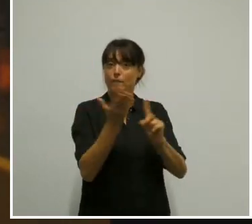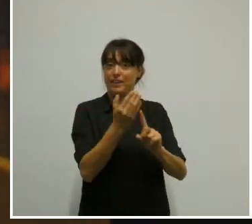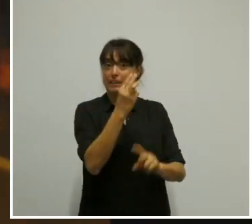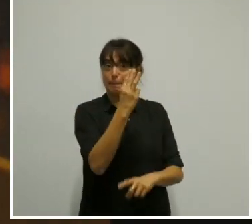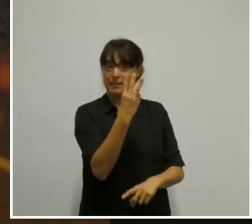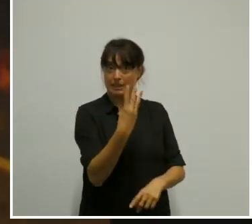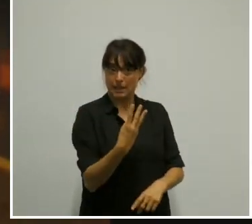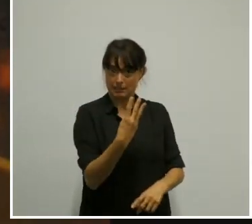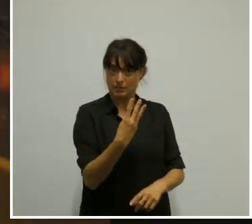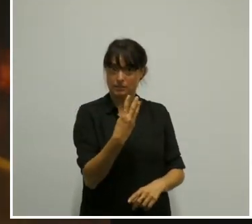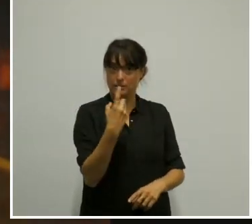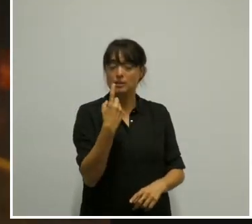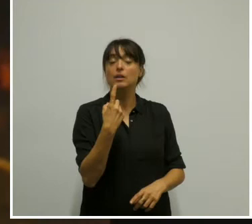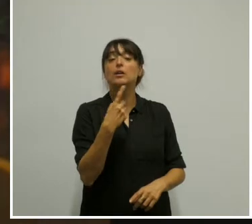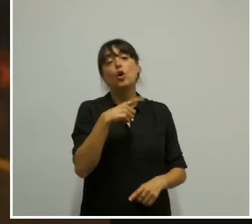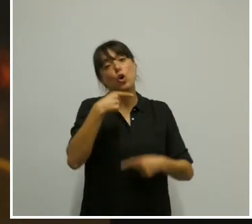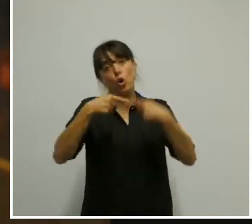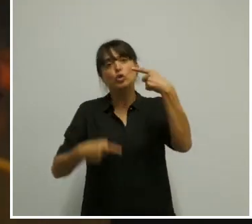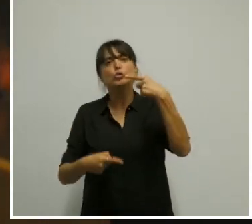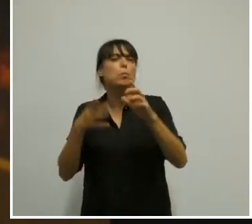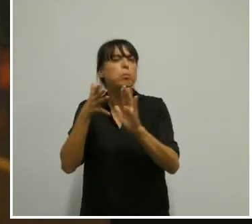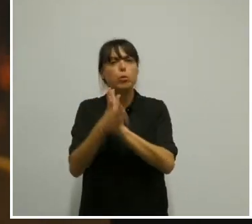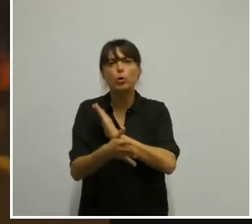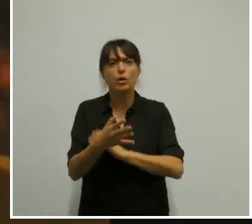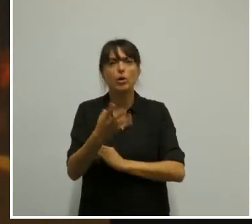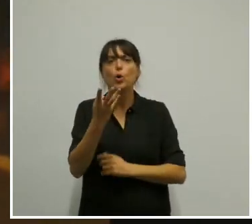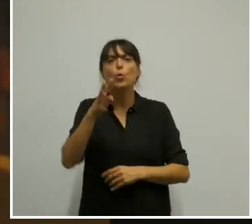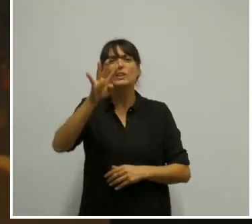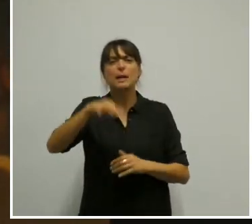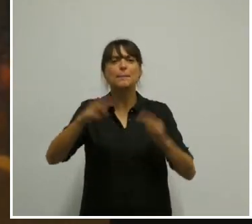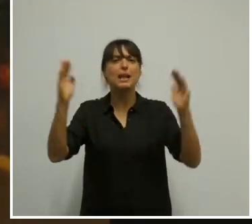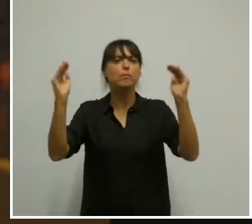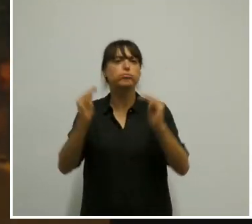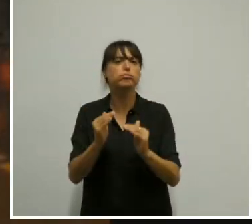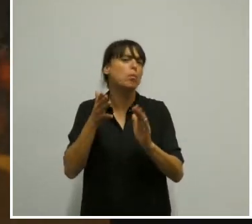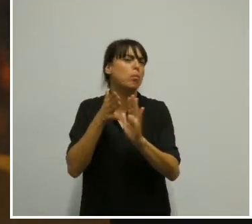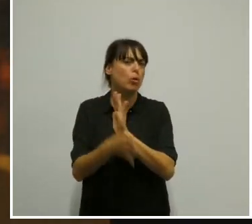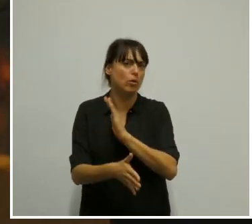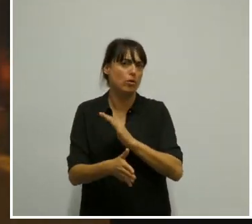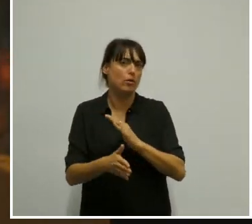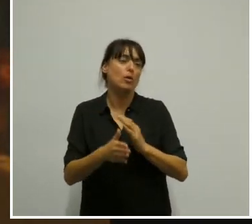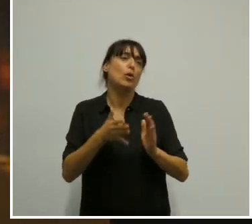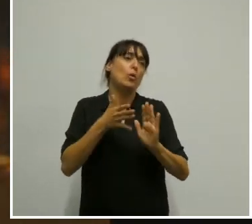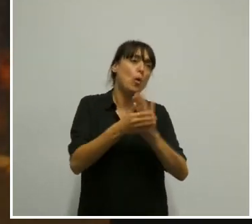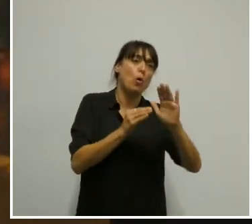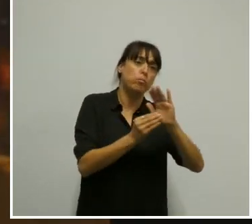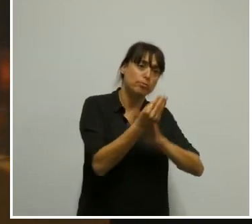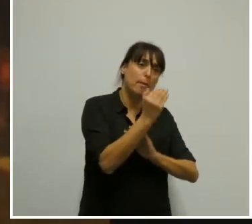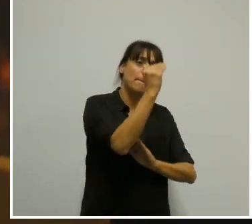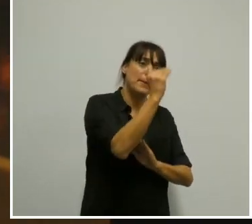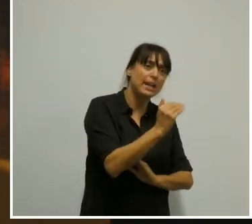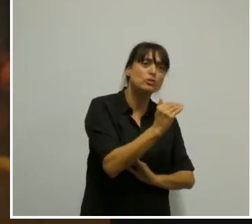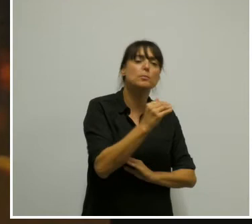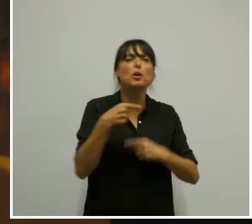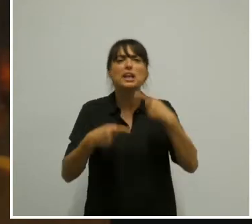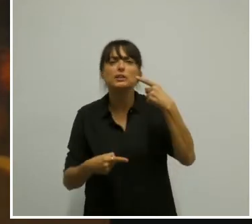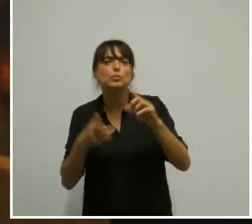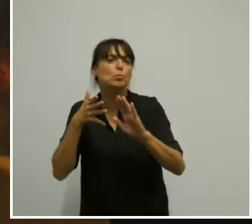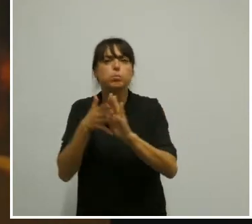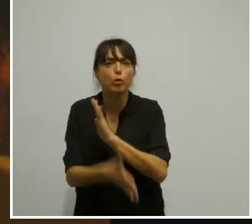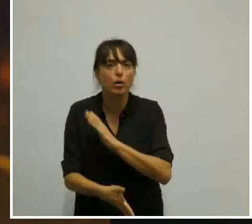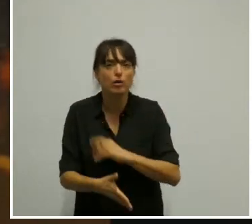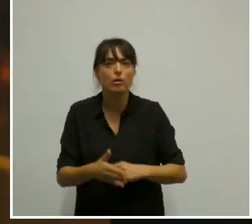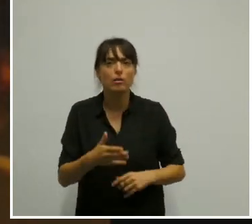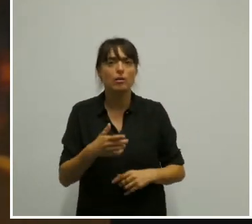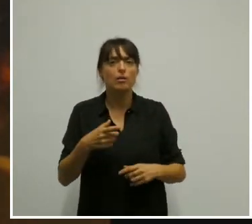part, voldria saber les hipòtesis que té a les mans tant el Consorci com sobretot l'Ajuntament perquè no sigui